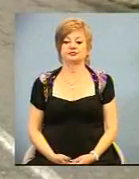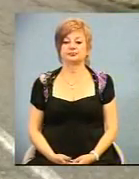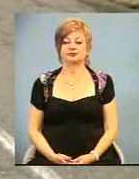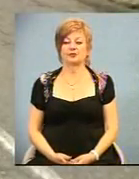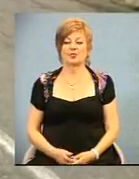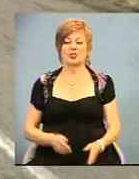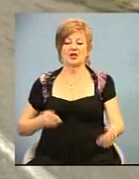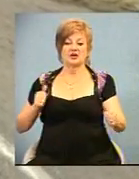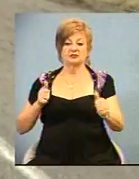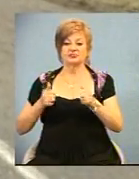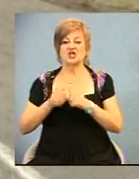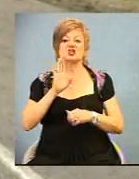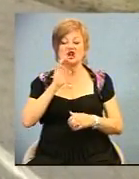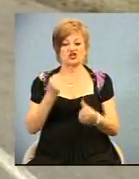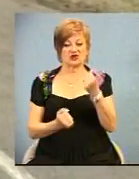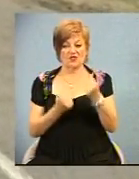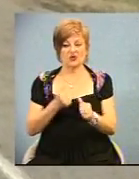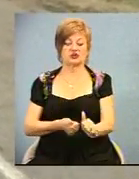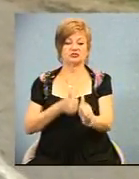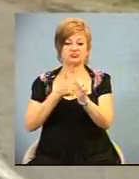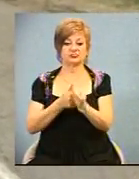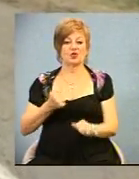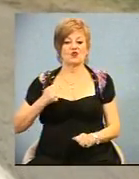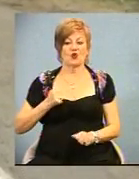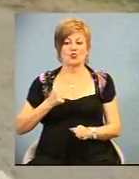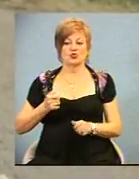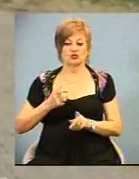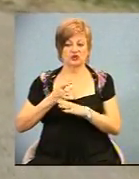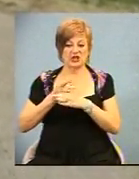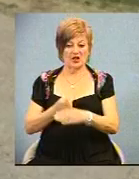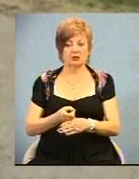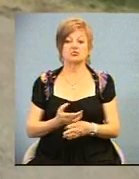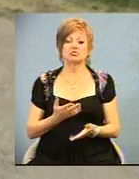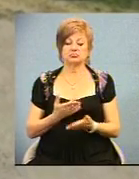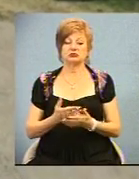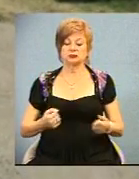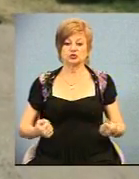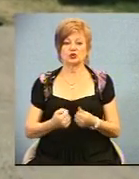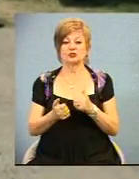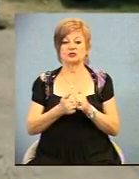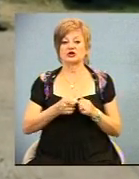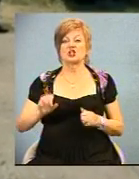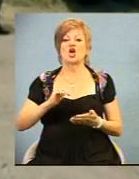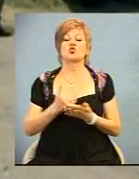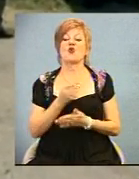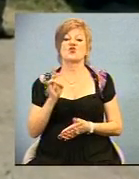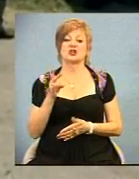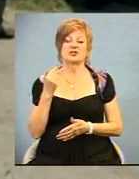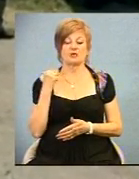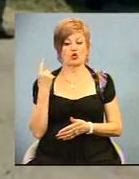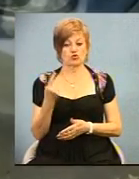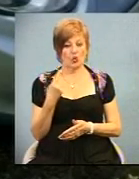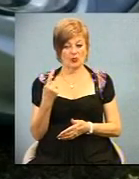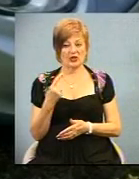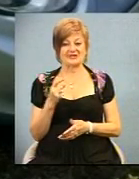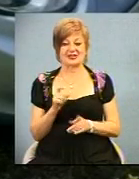Не роз'їхалися, жінка-водій наздогнала колону військової техніки. ДТП трапилася поблизу селища Новомиколаївка Запорізької області.